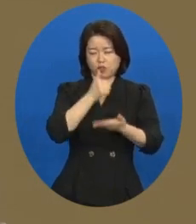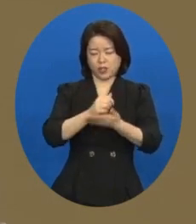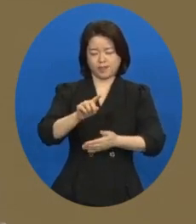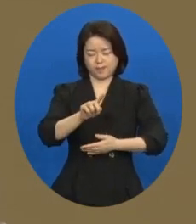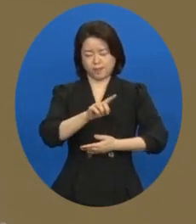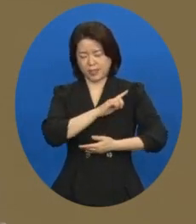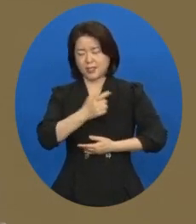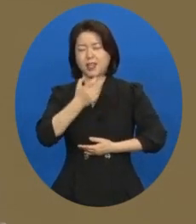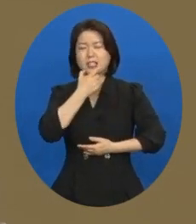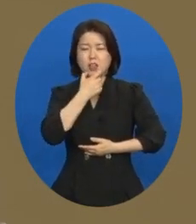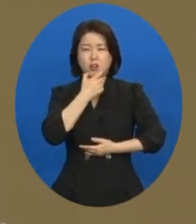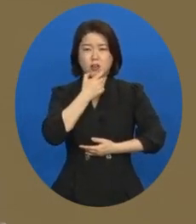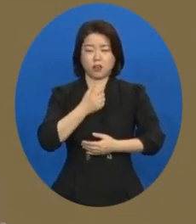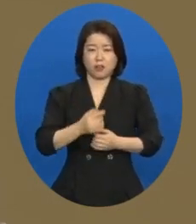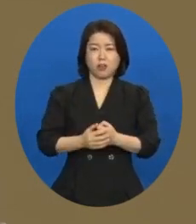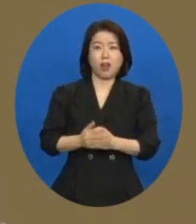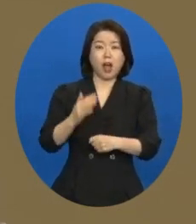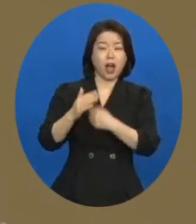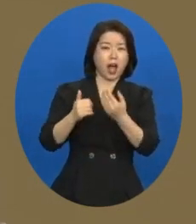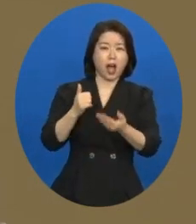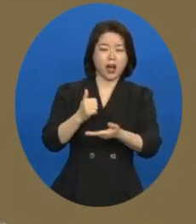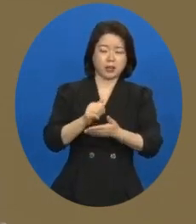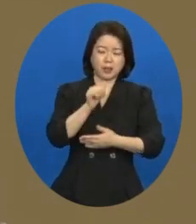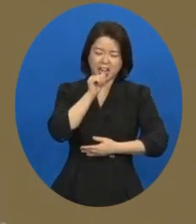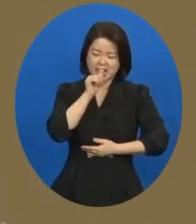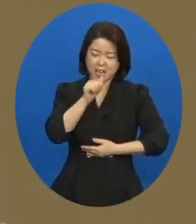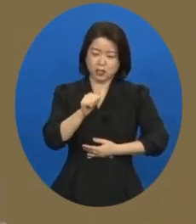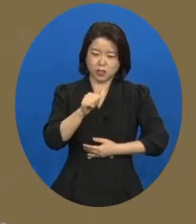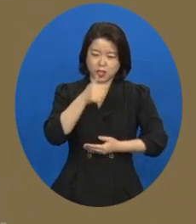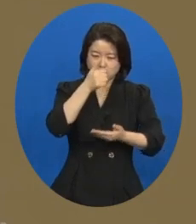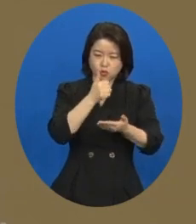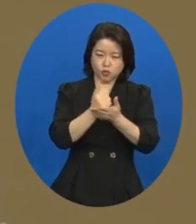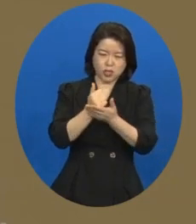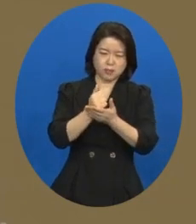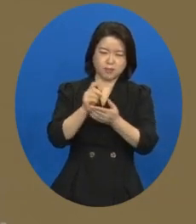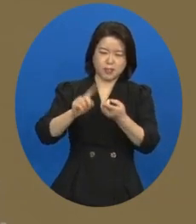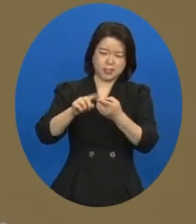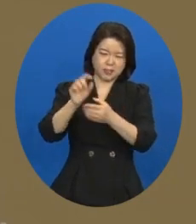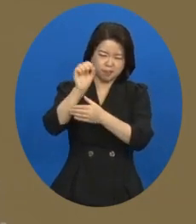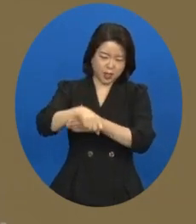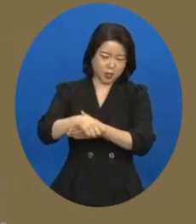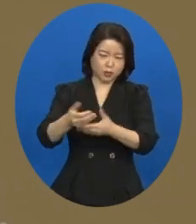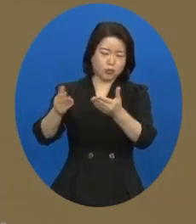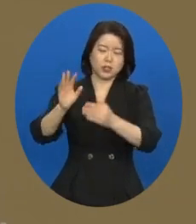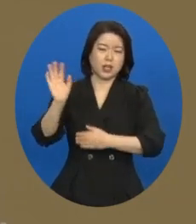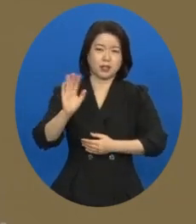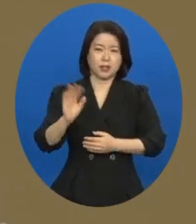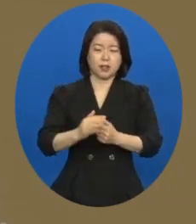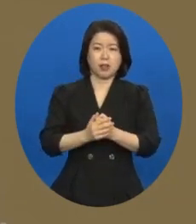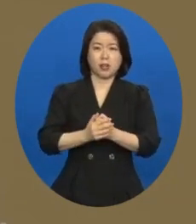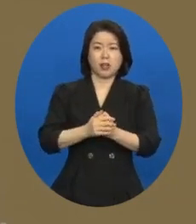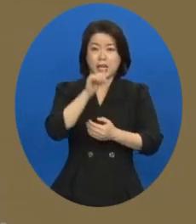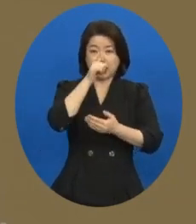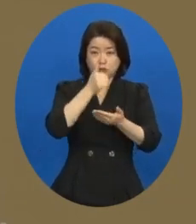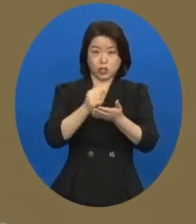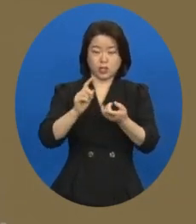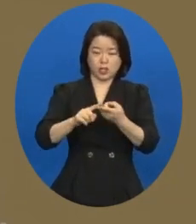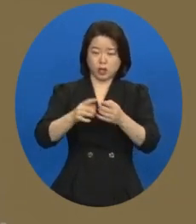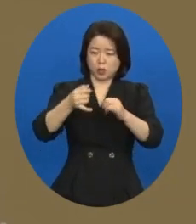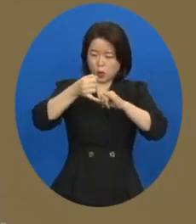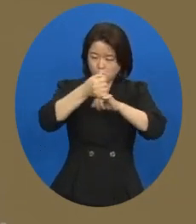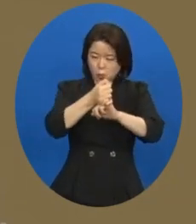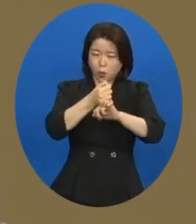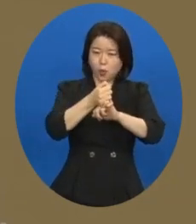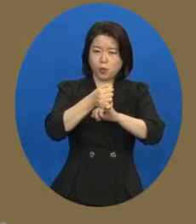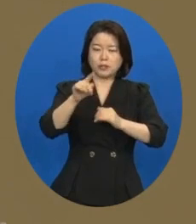하나님은 절대로 죄를 용납하지 않으십니다. 죄는 반드시 무서운 그